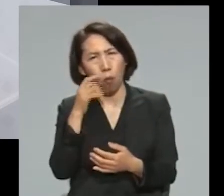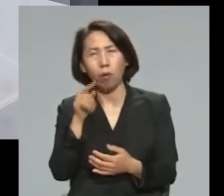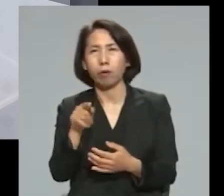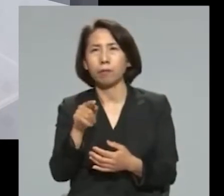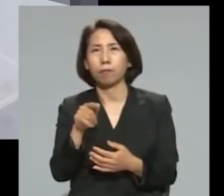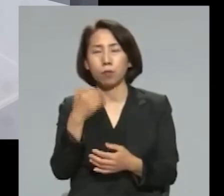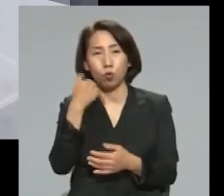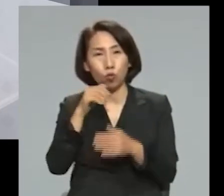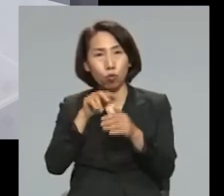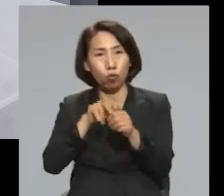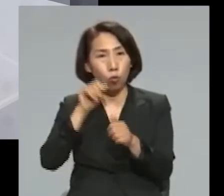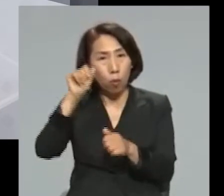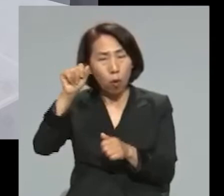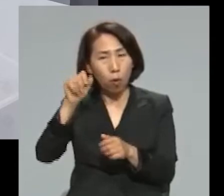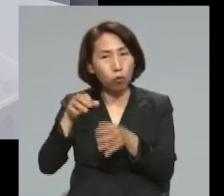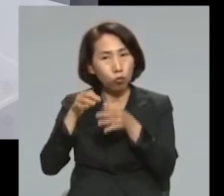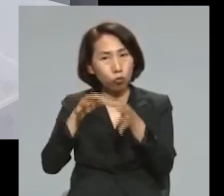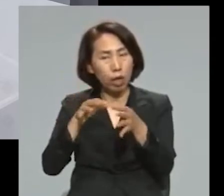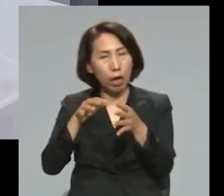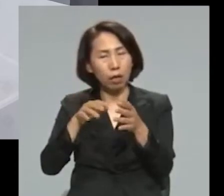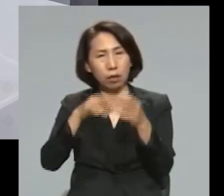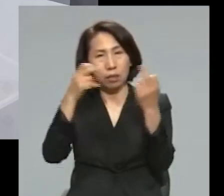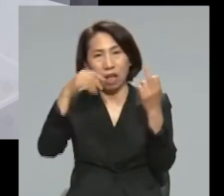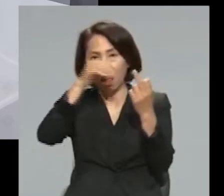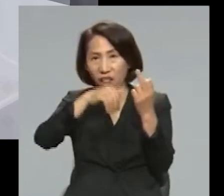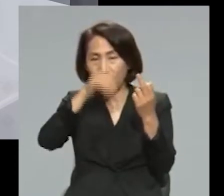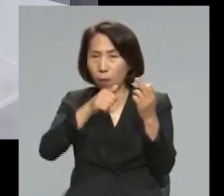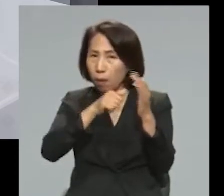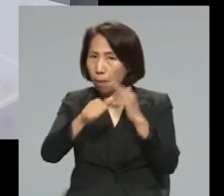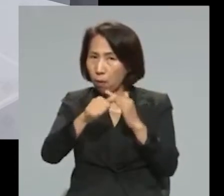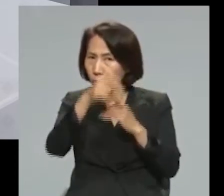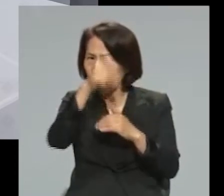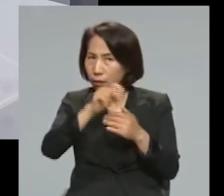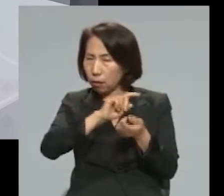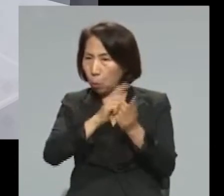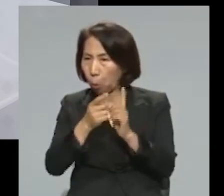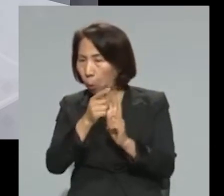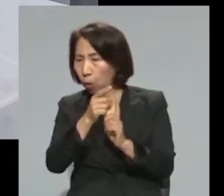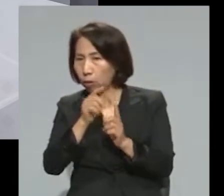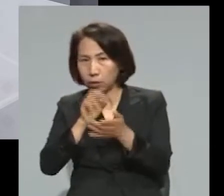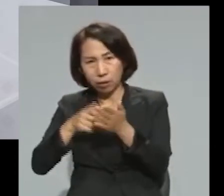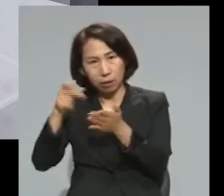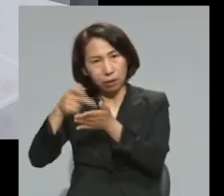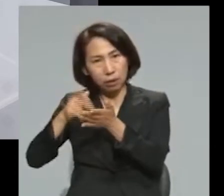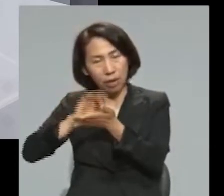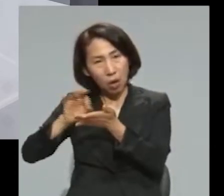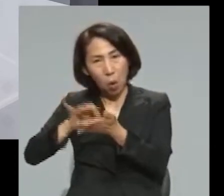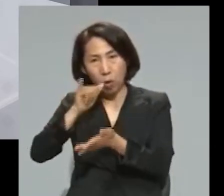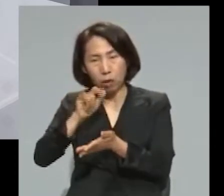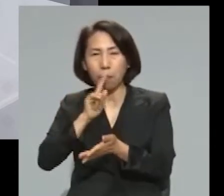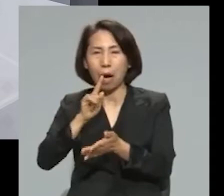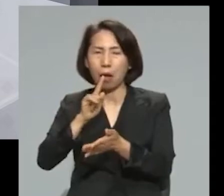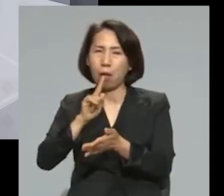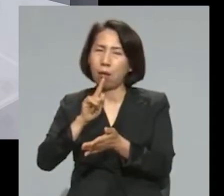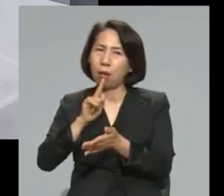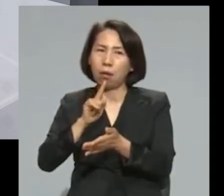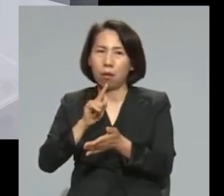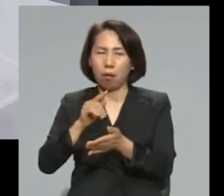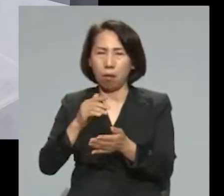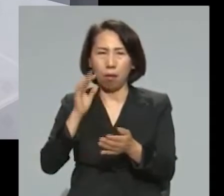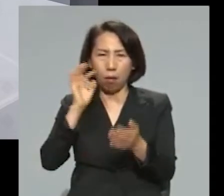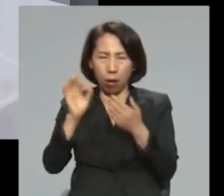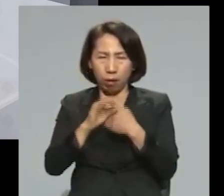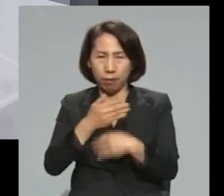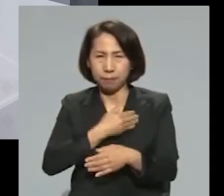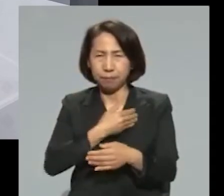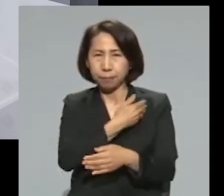후보 투자설, 석산 대표 카드 사용 등 제가 군수가 되면 이 사건에 대해